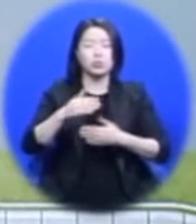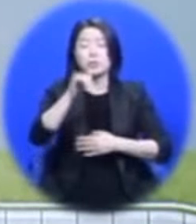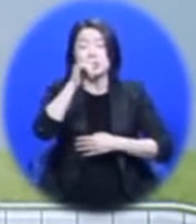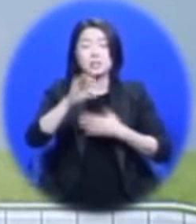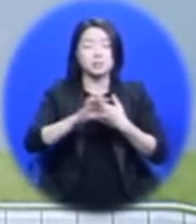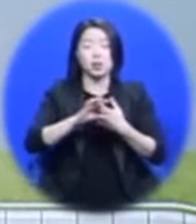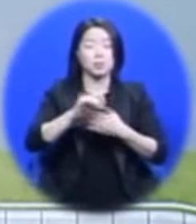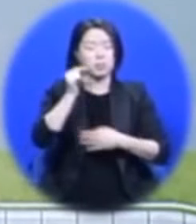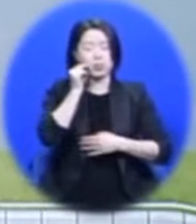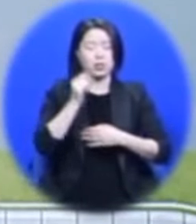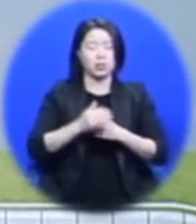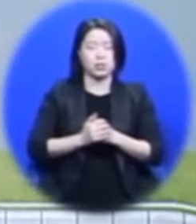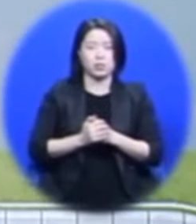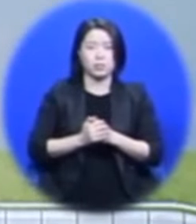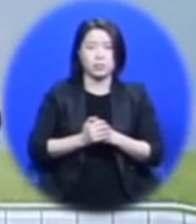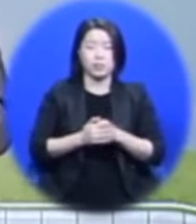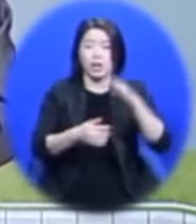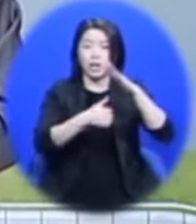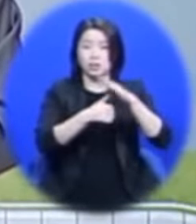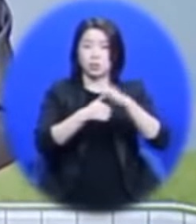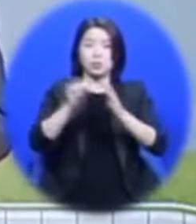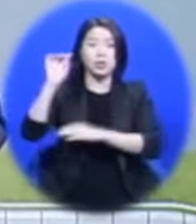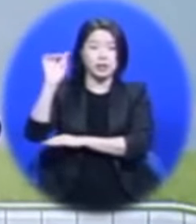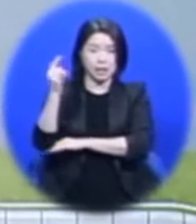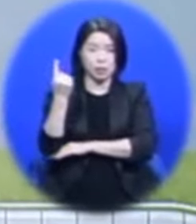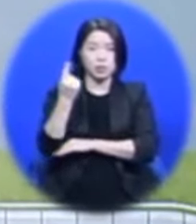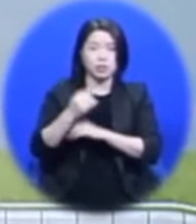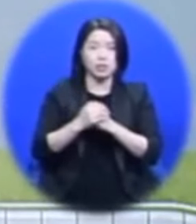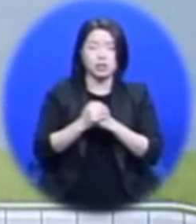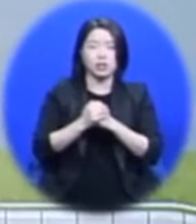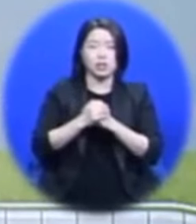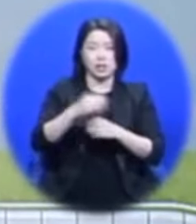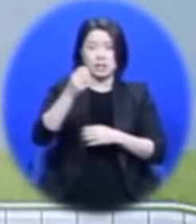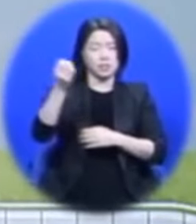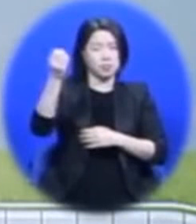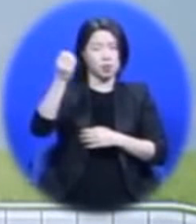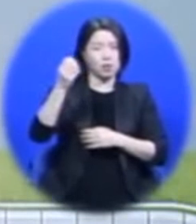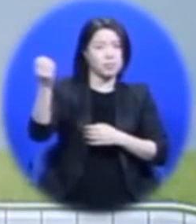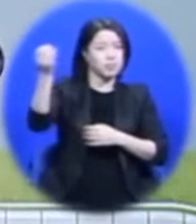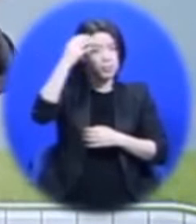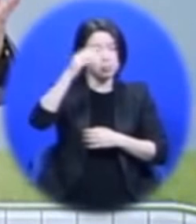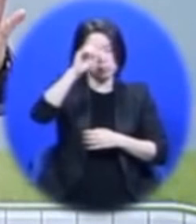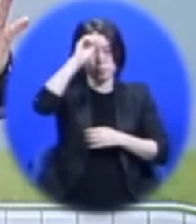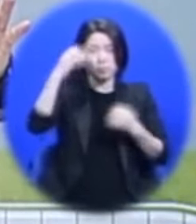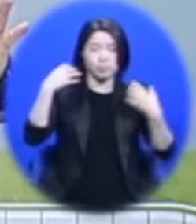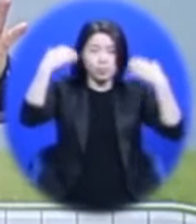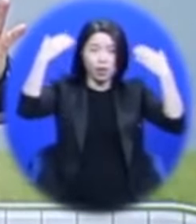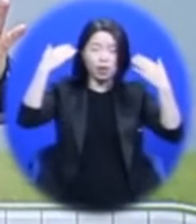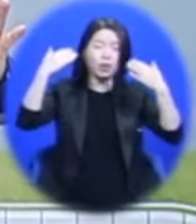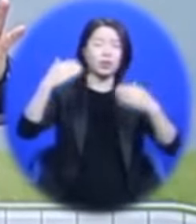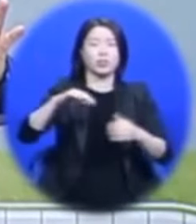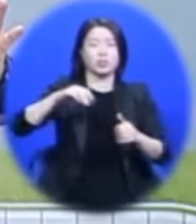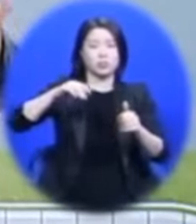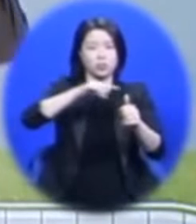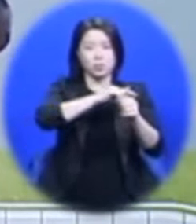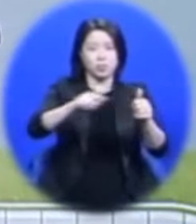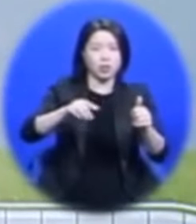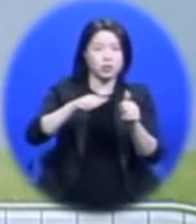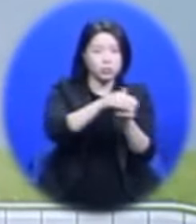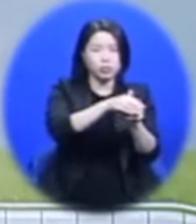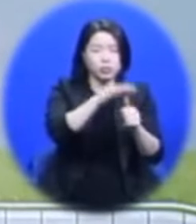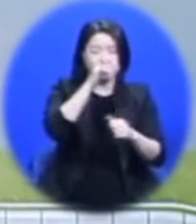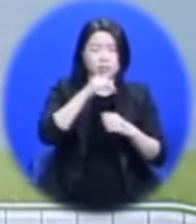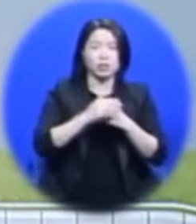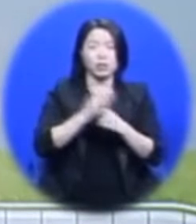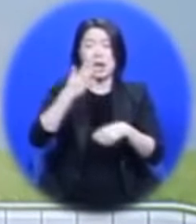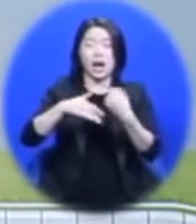거죠. 소년 다윗 골리앗을 꺾고 그 목을 베었잖아요. 하나님을